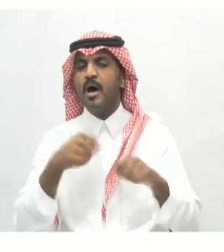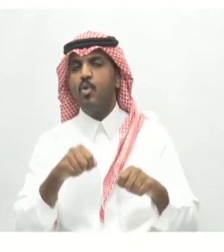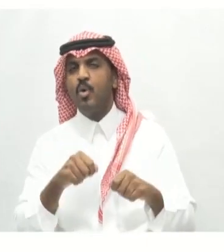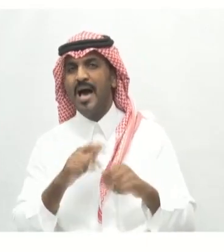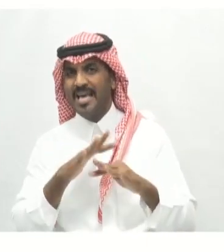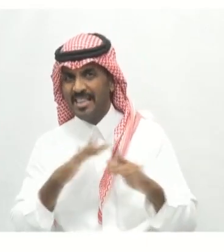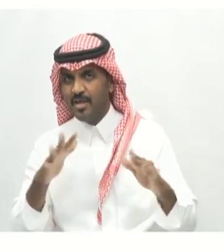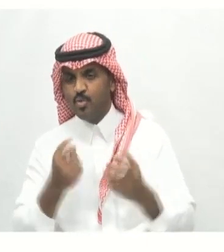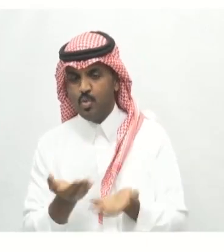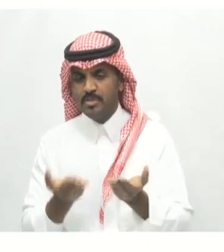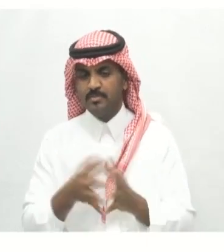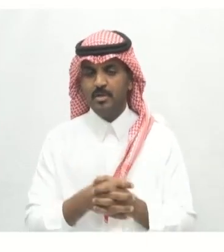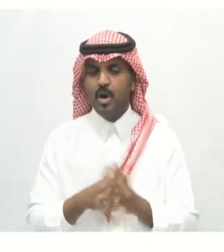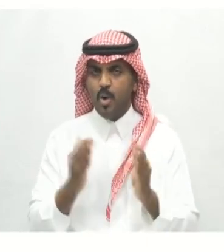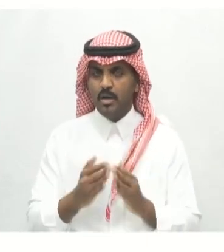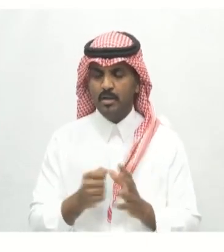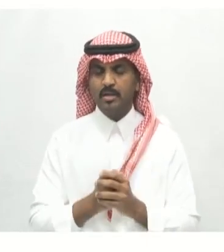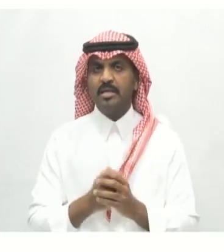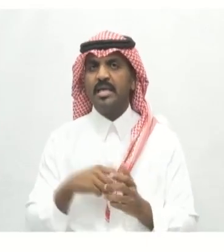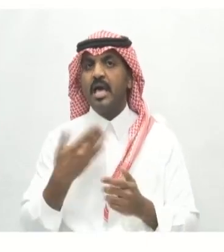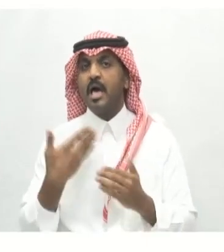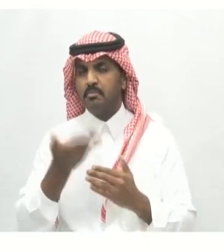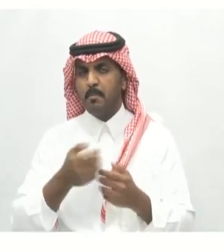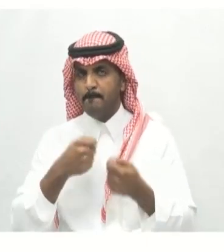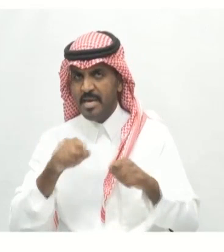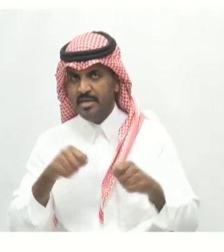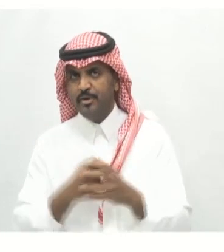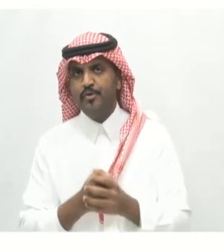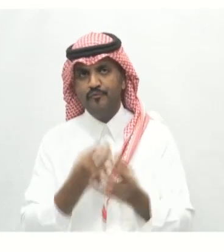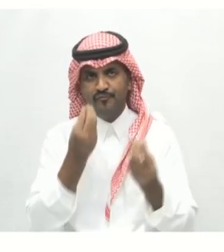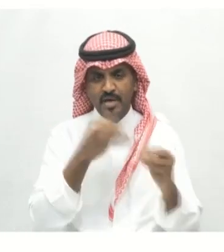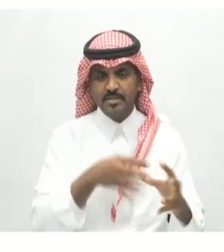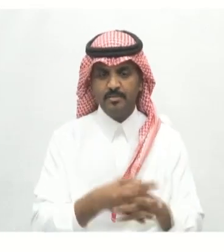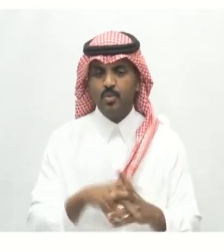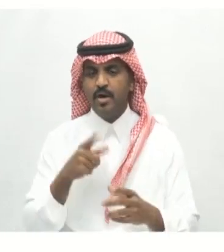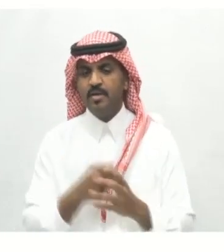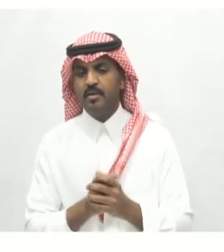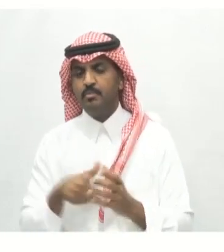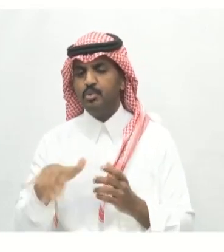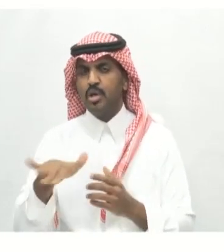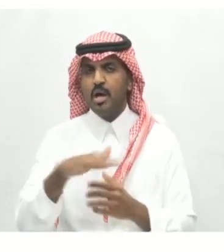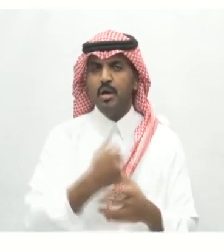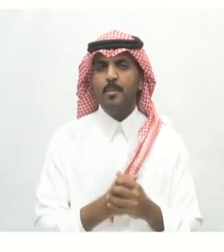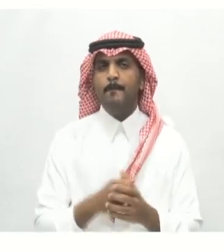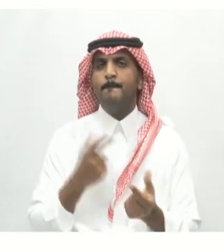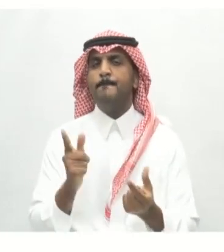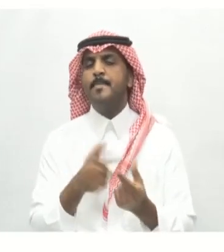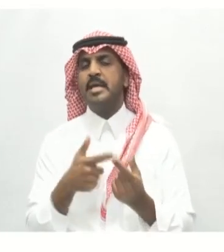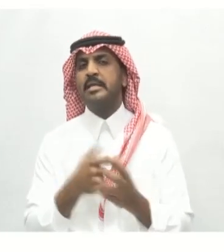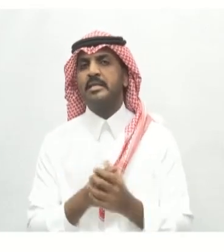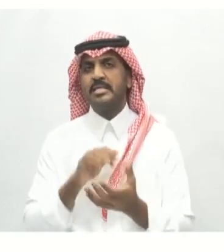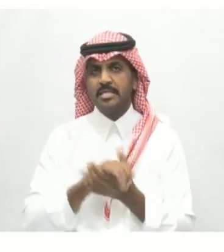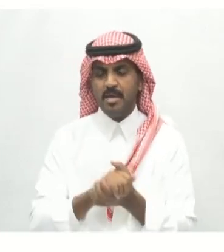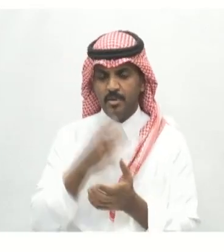باكثر وزنا او اقل كان البيع فاسدا وهذا امر شائع بين الصحابه رضي الله